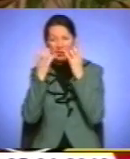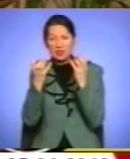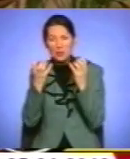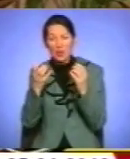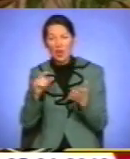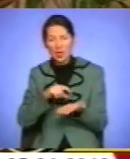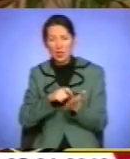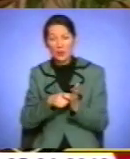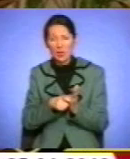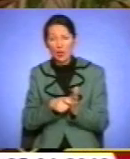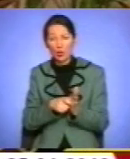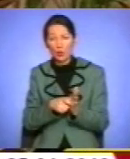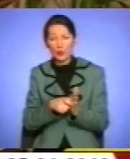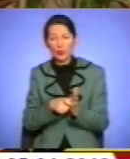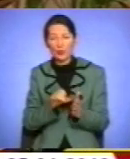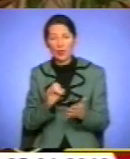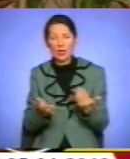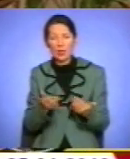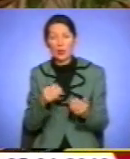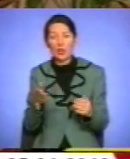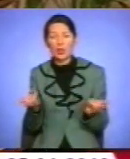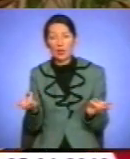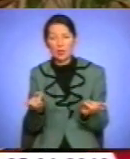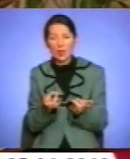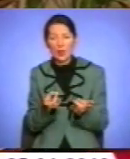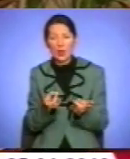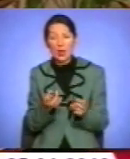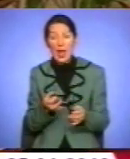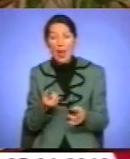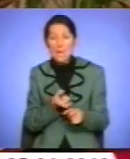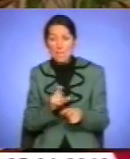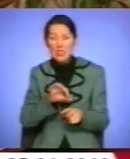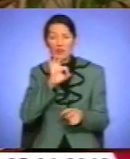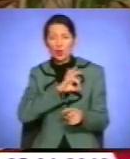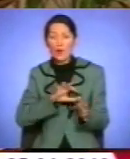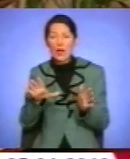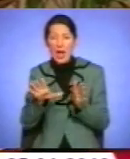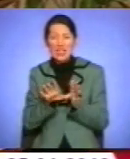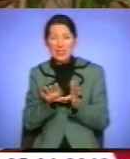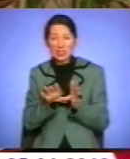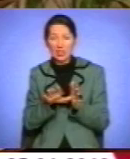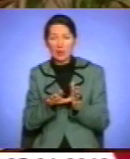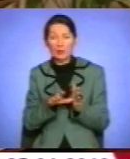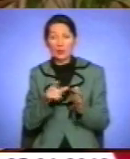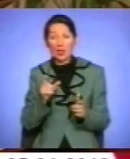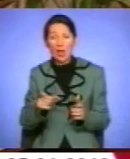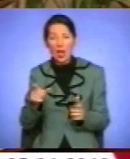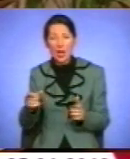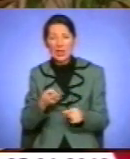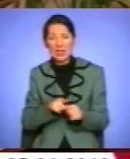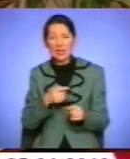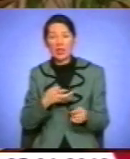приміщення житлове і якби доводиться там більше використовувати електроенергію і так далі. Мешканцям, які живуть